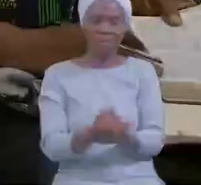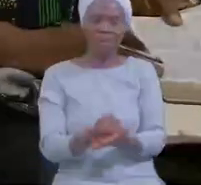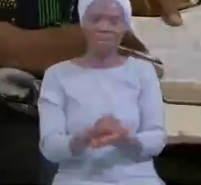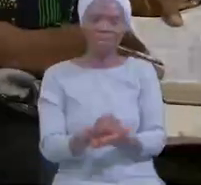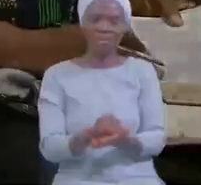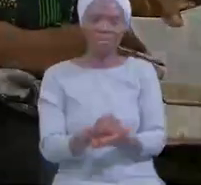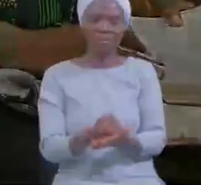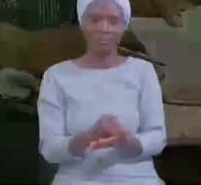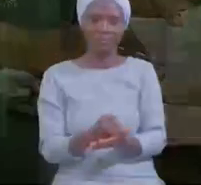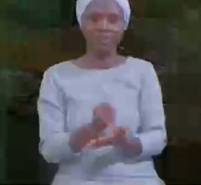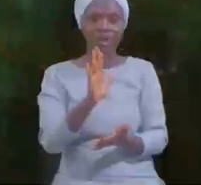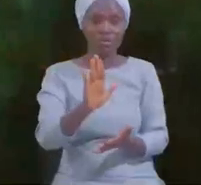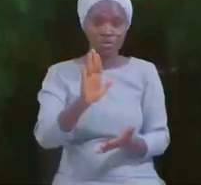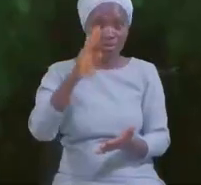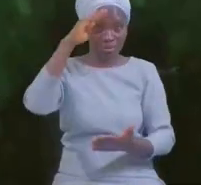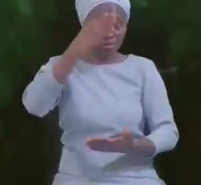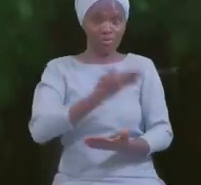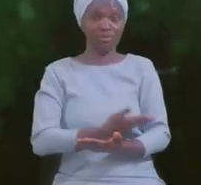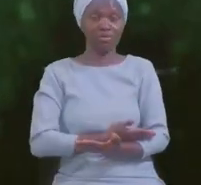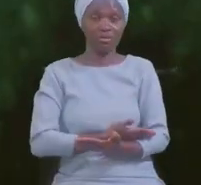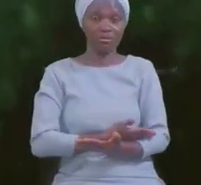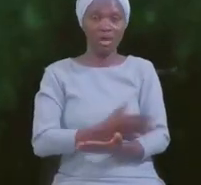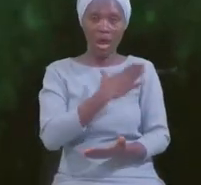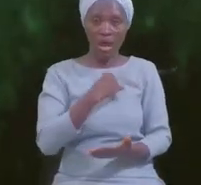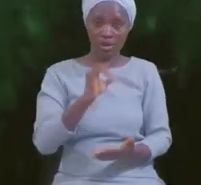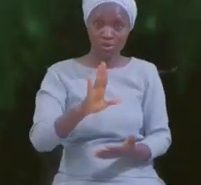Votre fils, votre fille,